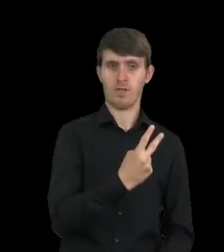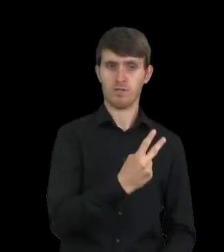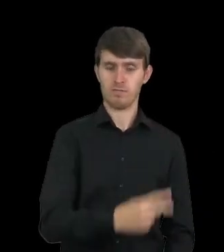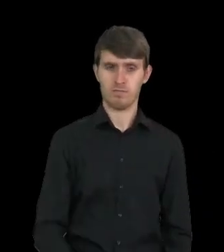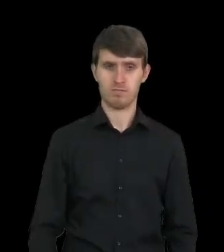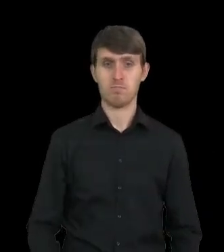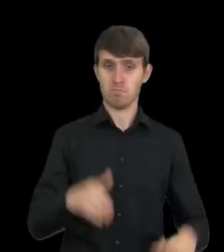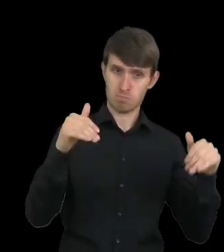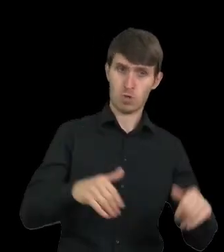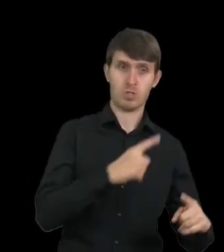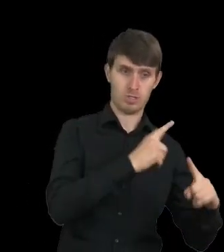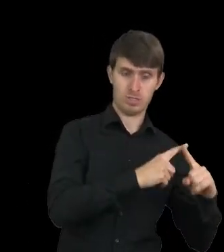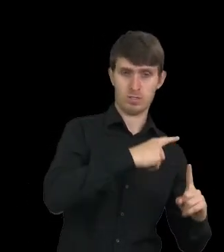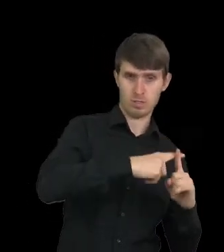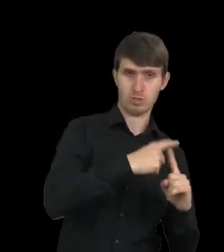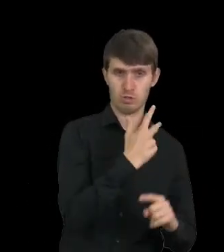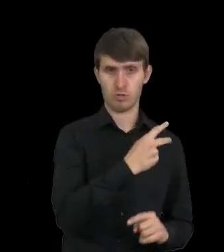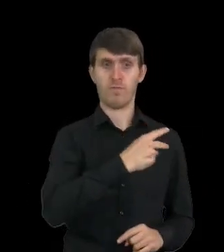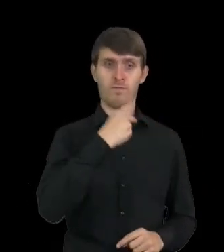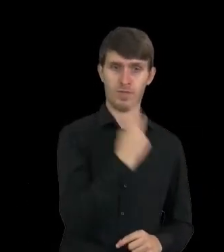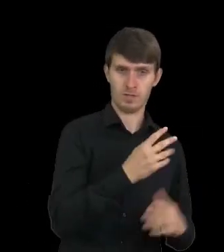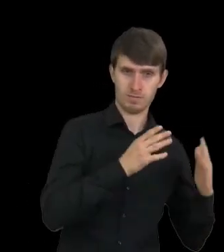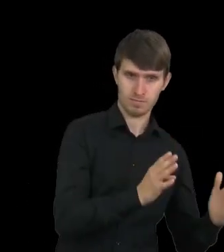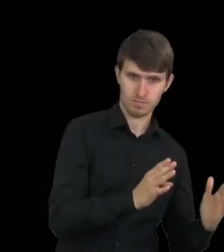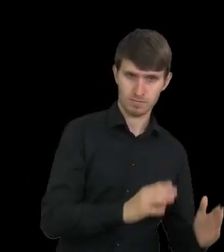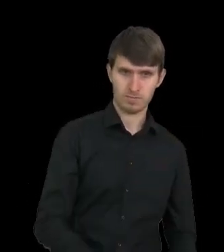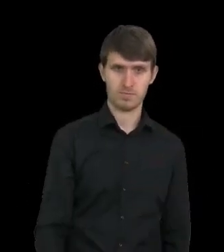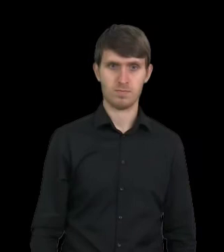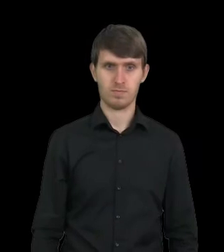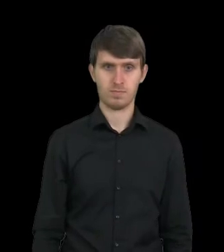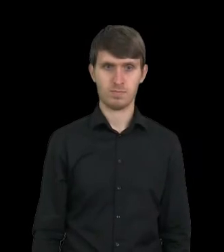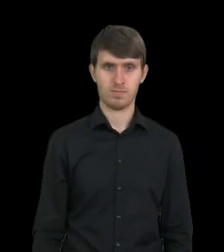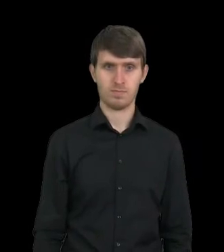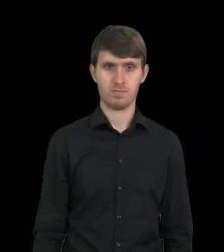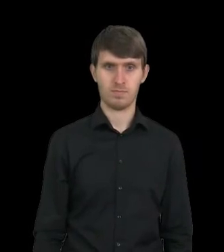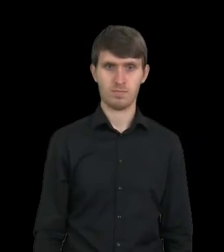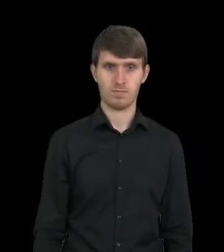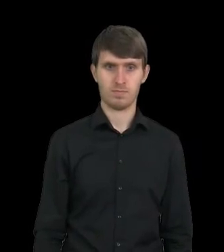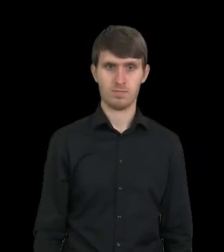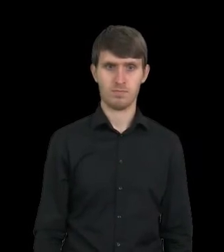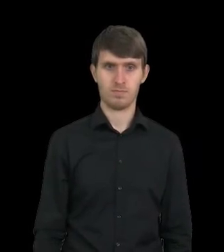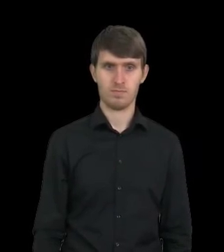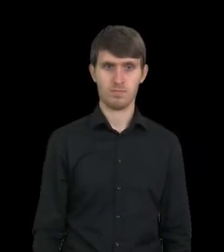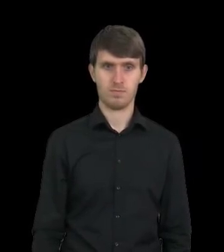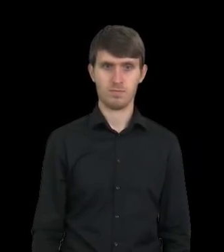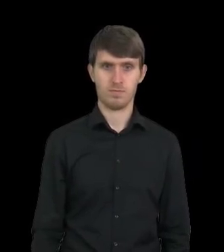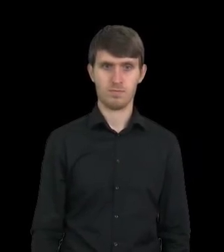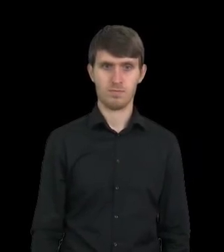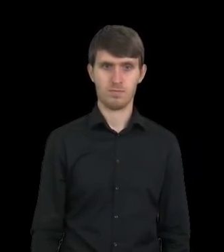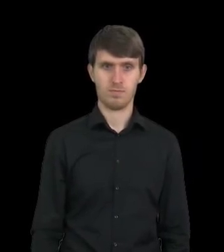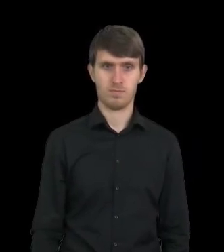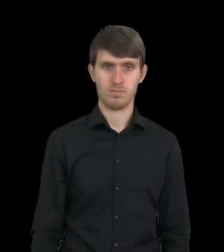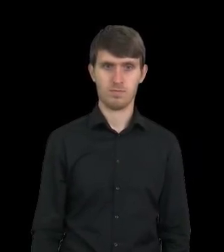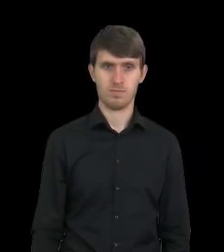wyrażenie może być równe 2. Być może x plus 3 równa się 2. Jeśli x plus 3 równa się 2, to wartość